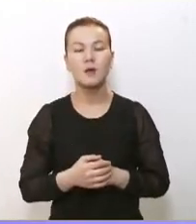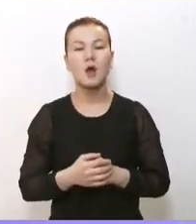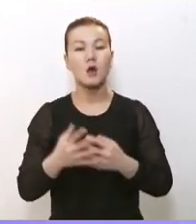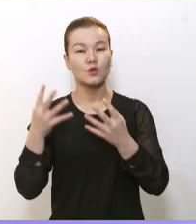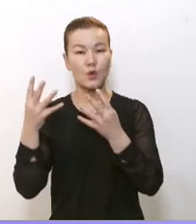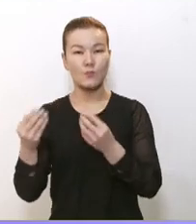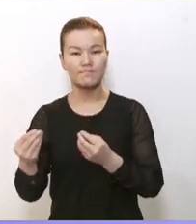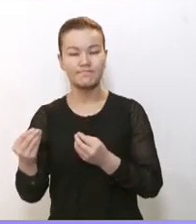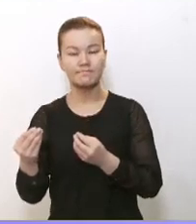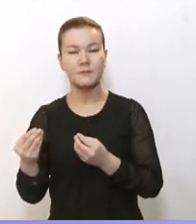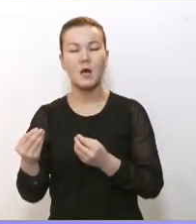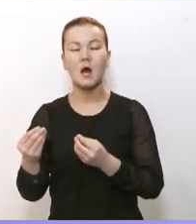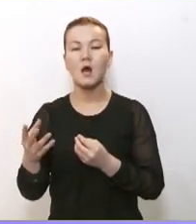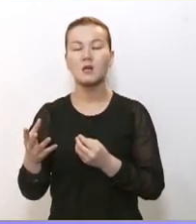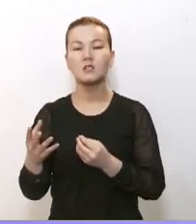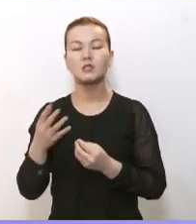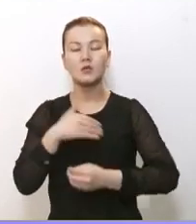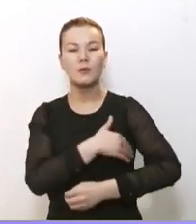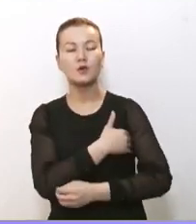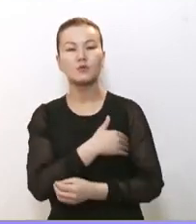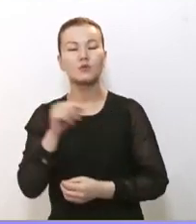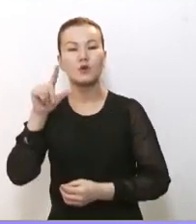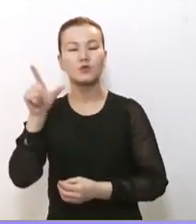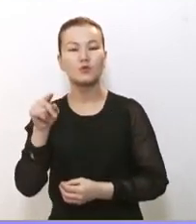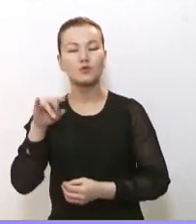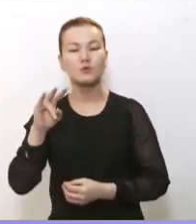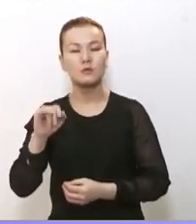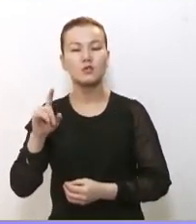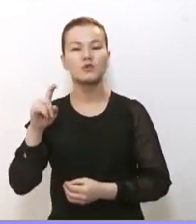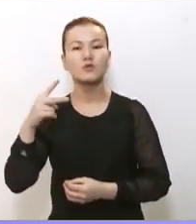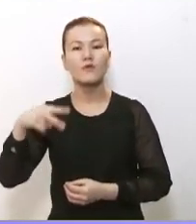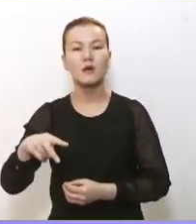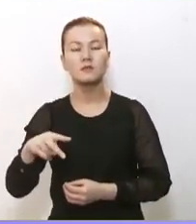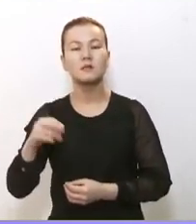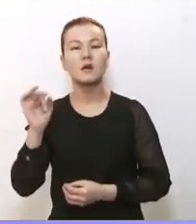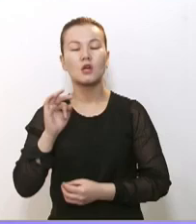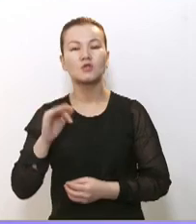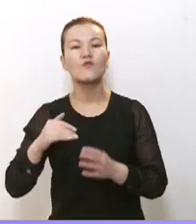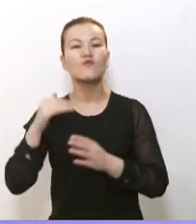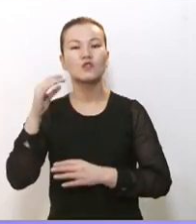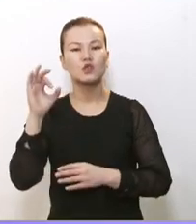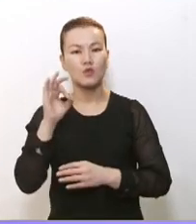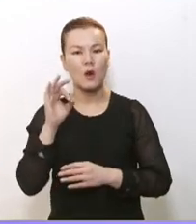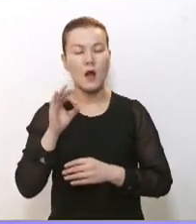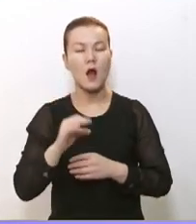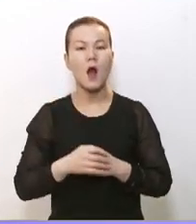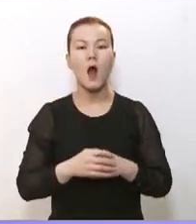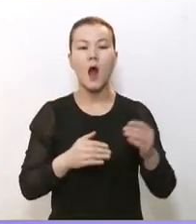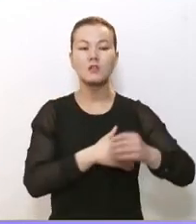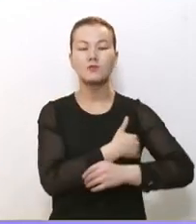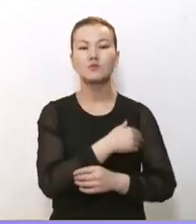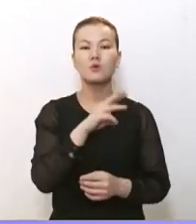Днем температура Луны 120 градусов выше нуля, а